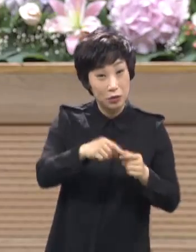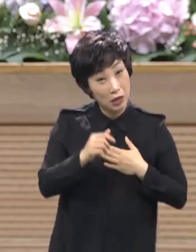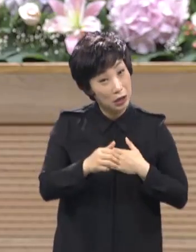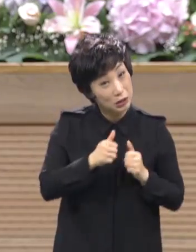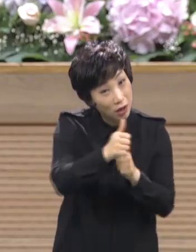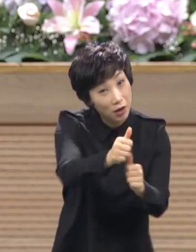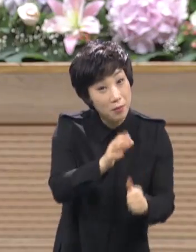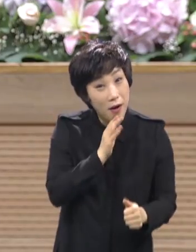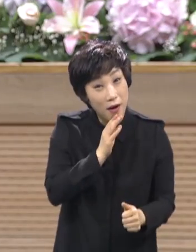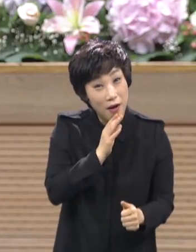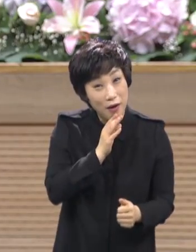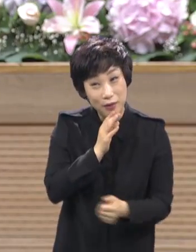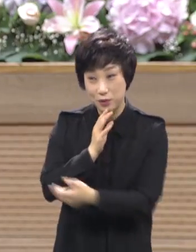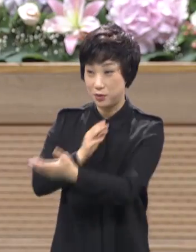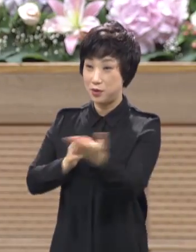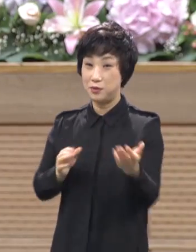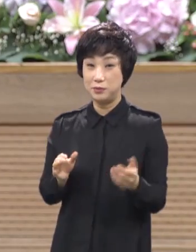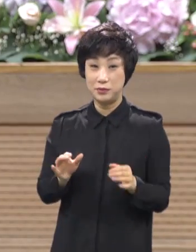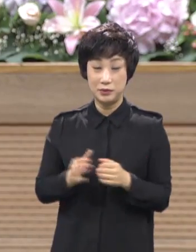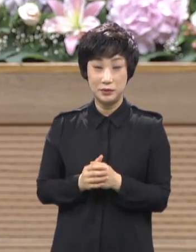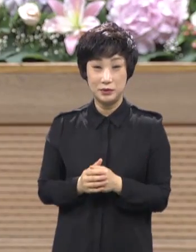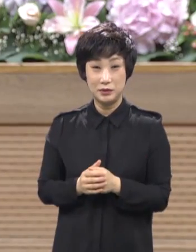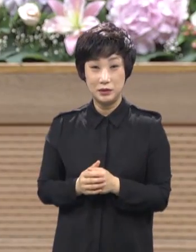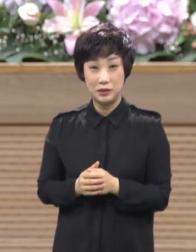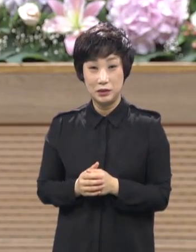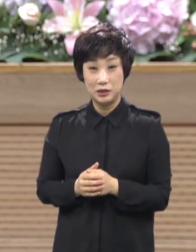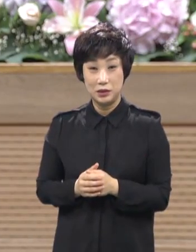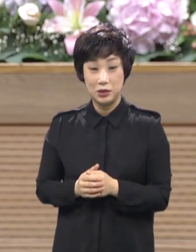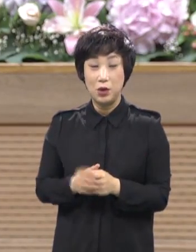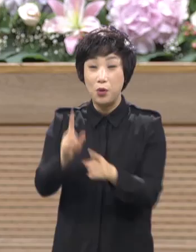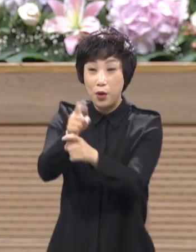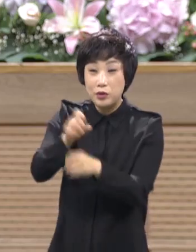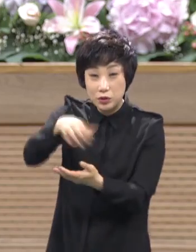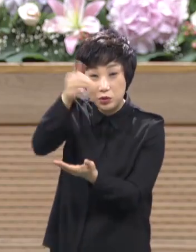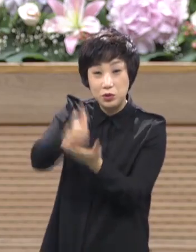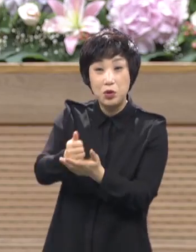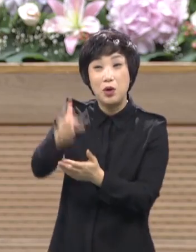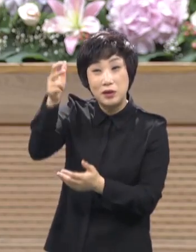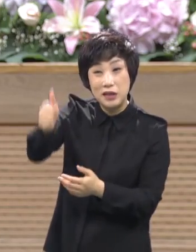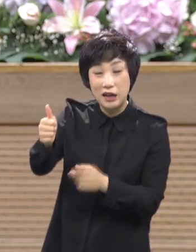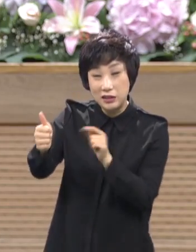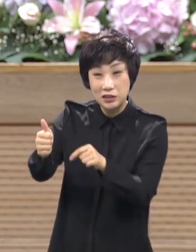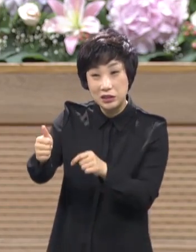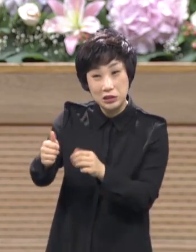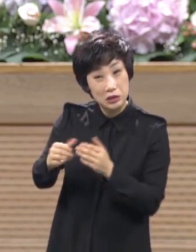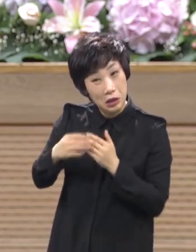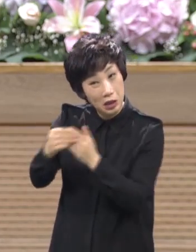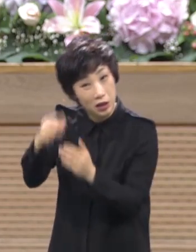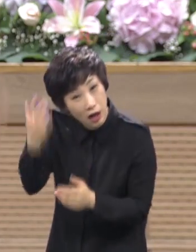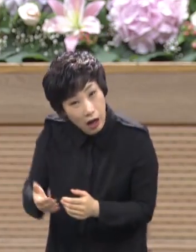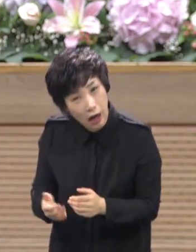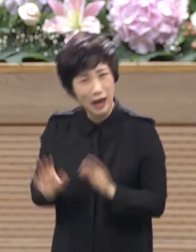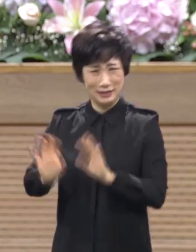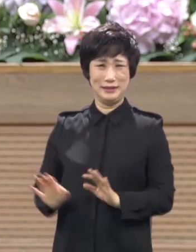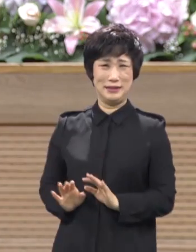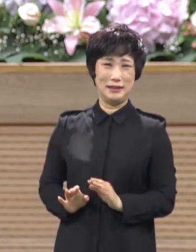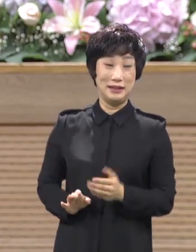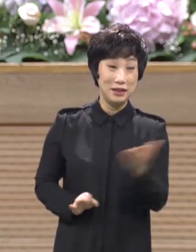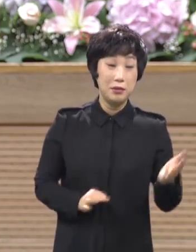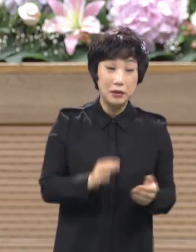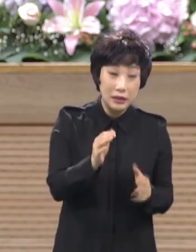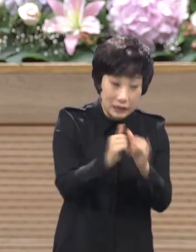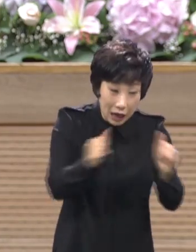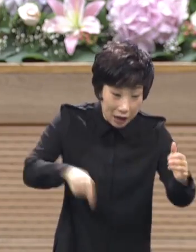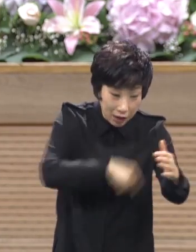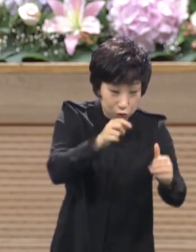따라가지. 여러분, 그 보세요. 저 그리스도의 대장이 인도하는 대로 갑니까? 아니라 그 다음에 또 사람